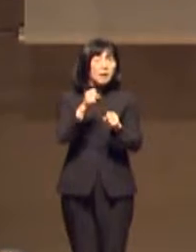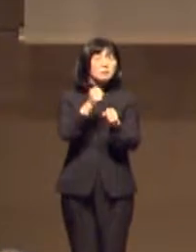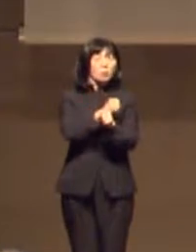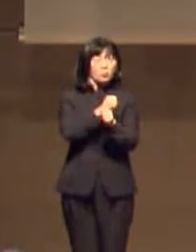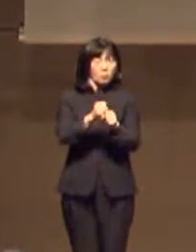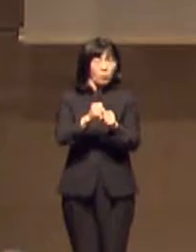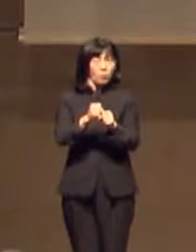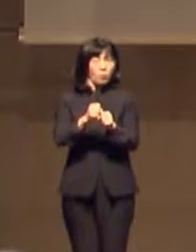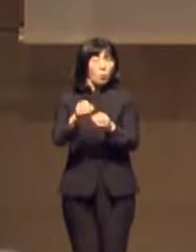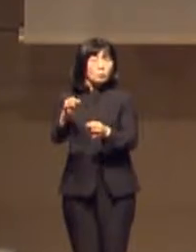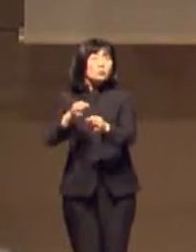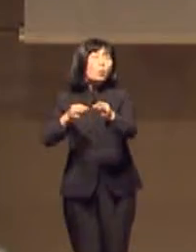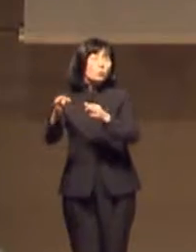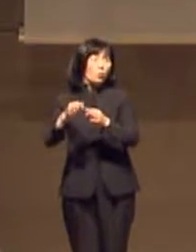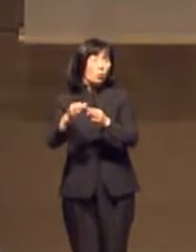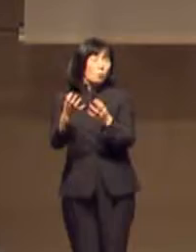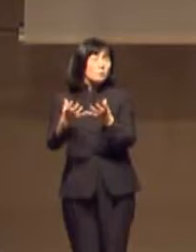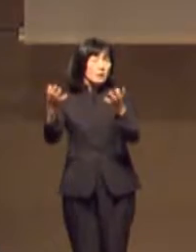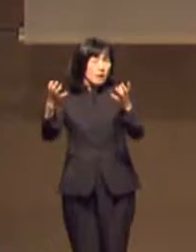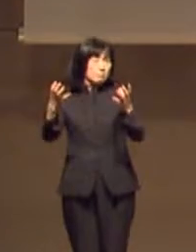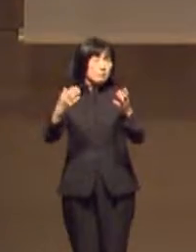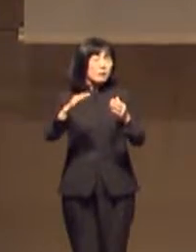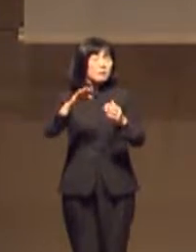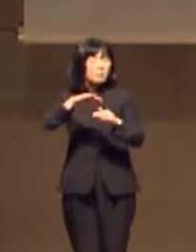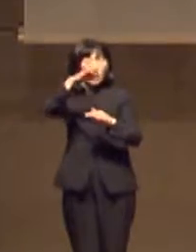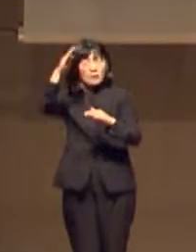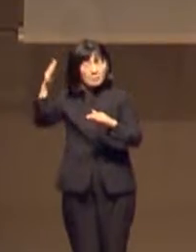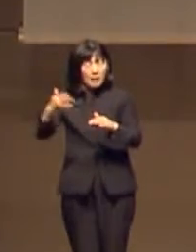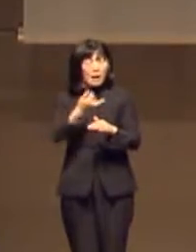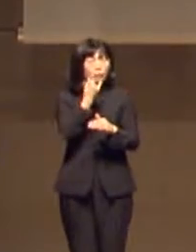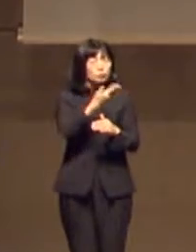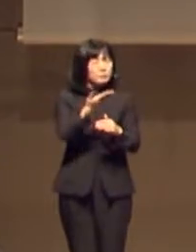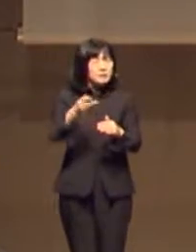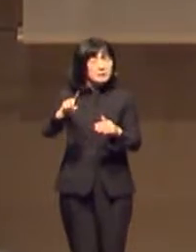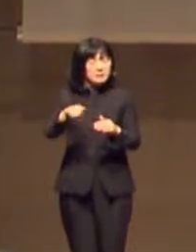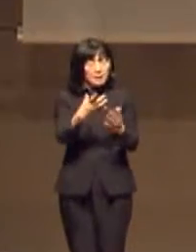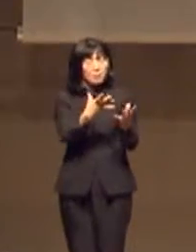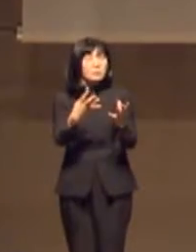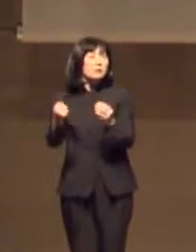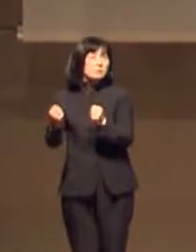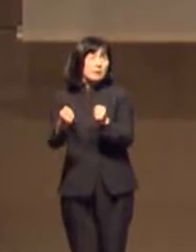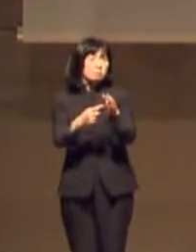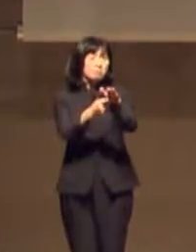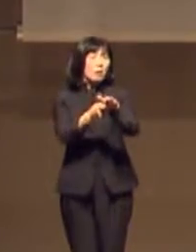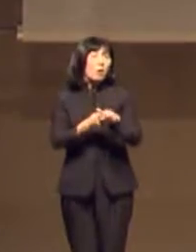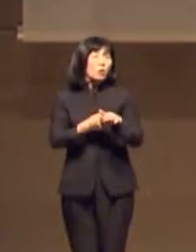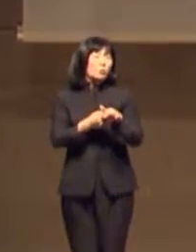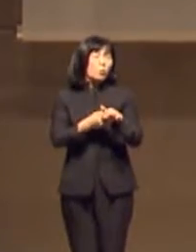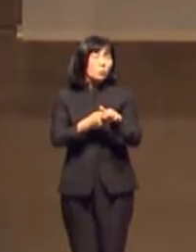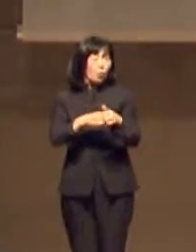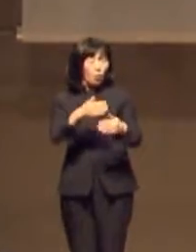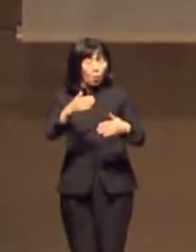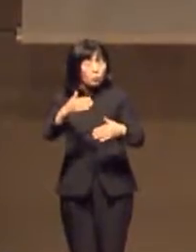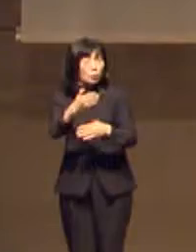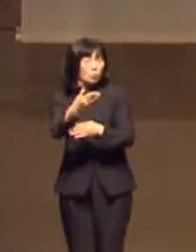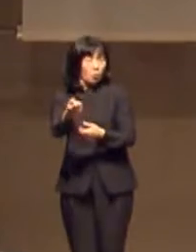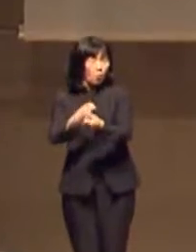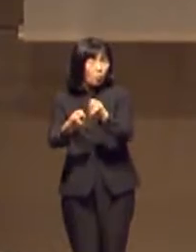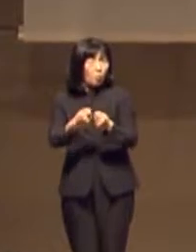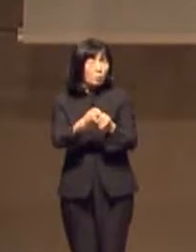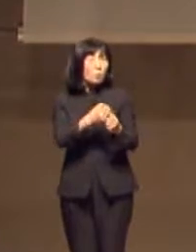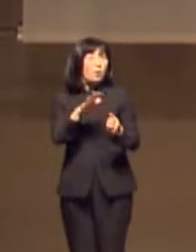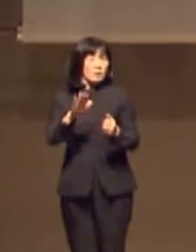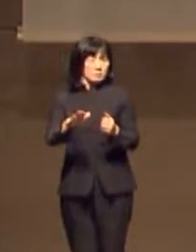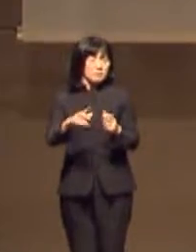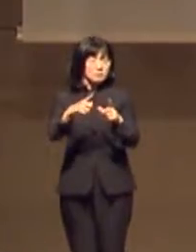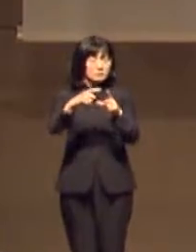であり、一方山海の豊富な自然にも恵まれ、農業漁業も盛んであり、日本の縮図とも呼ばれております